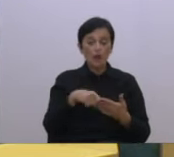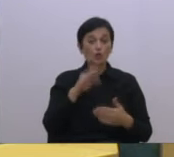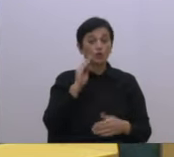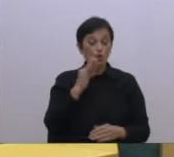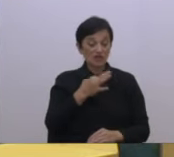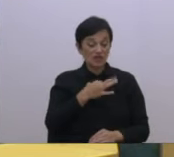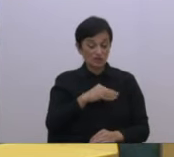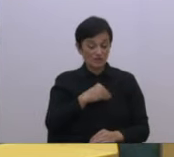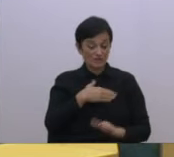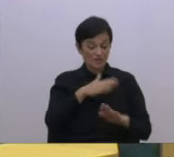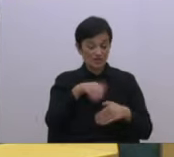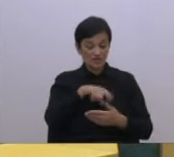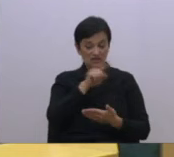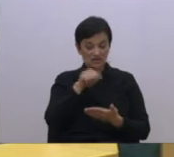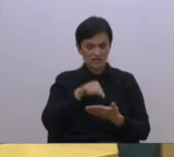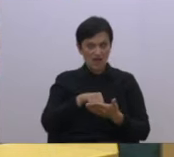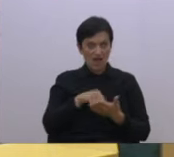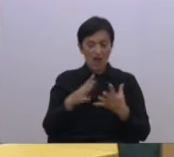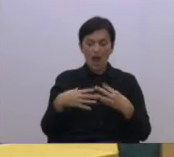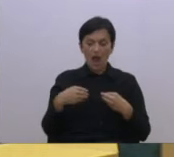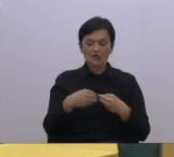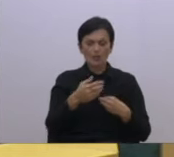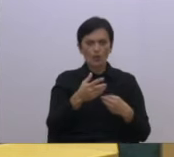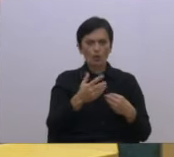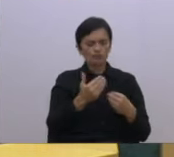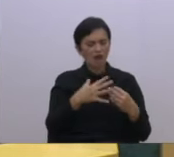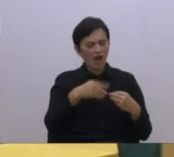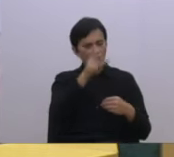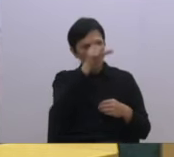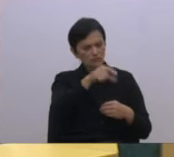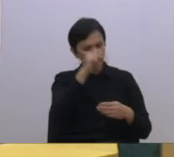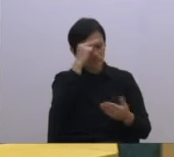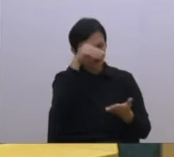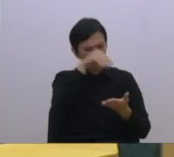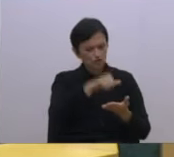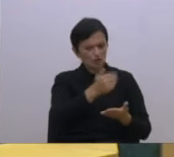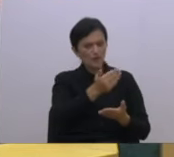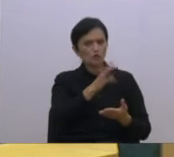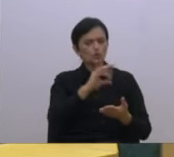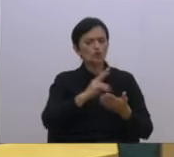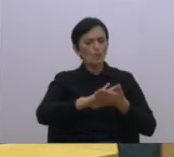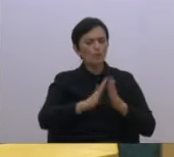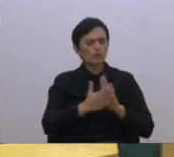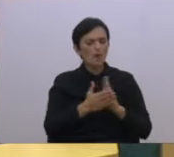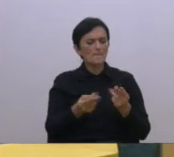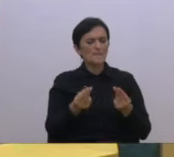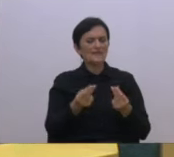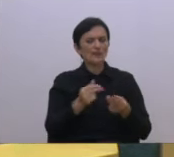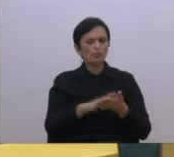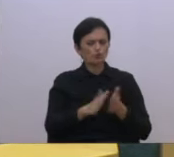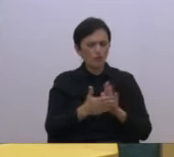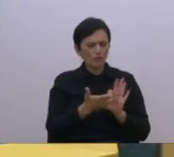საკითხი წდება, ადამიანის ოჯახური გარემო შესწავლა ხდება, მისი სოციალური მდგომარეობა, ფინანსური